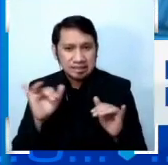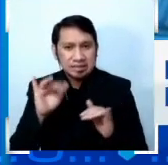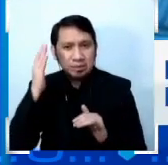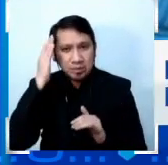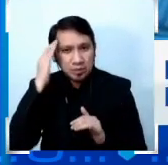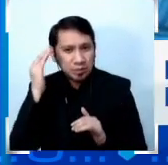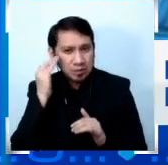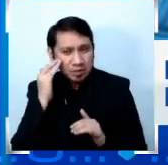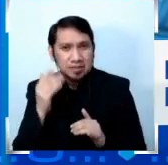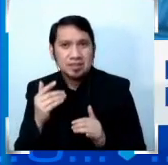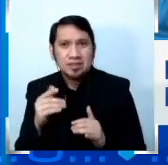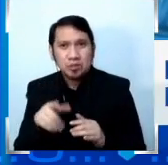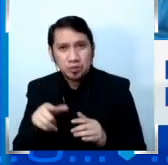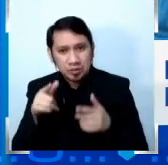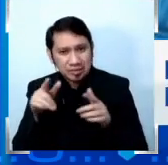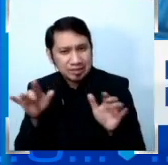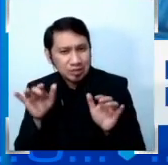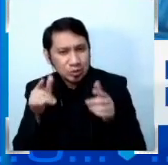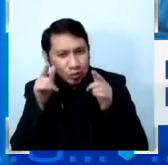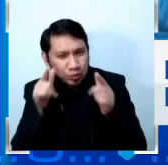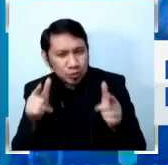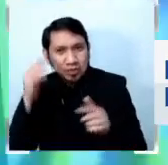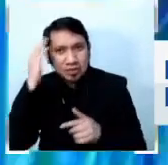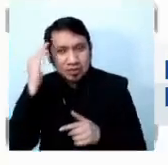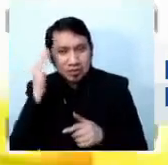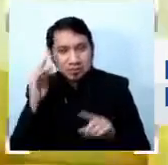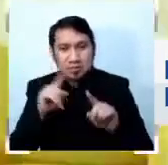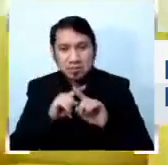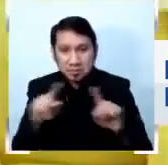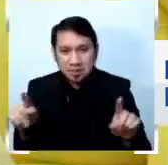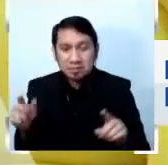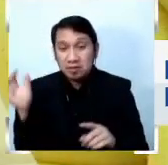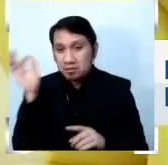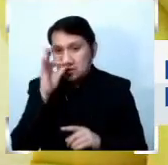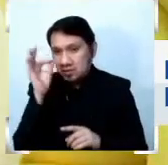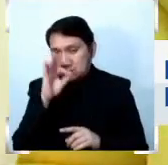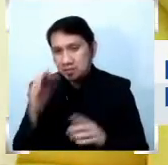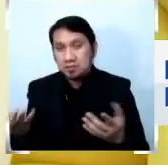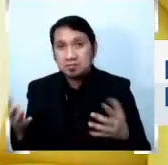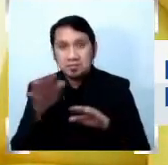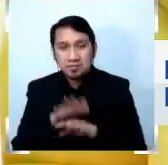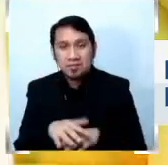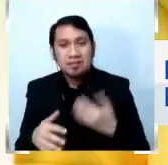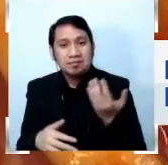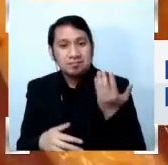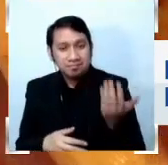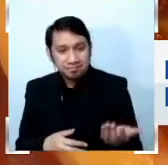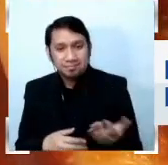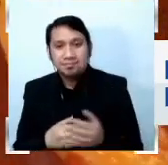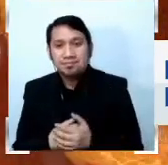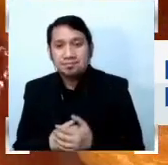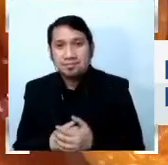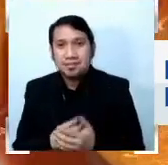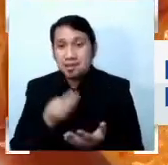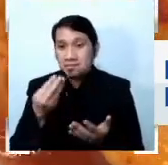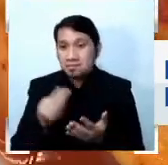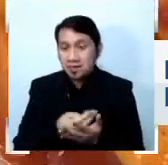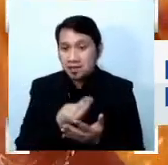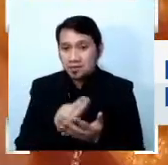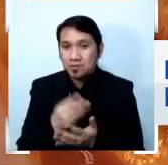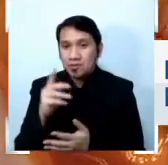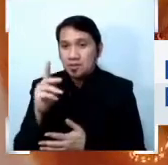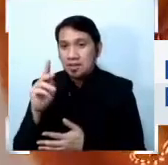Korean siya, pero may Filipino twist. Presenting ang mango kimchi.